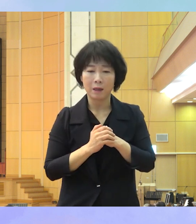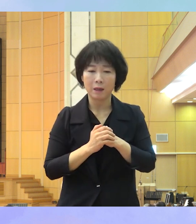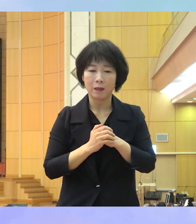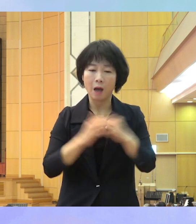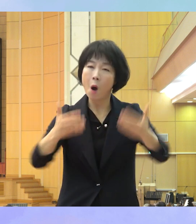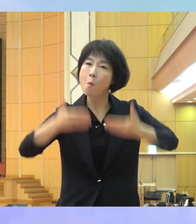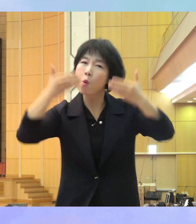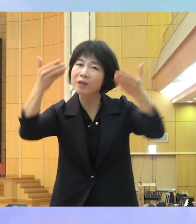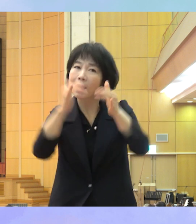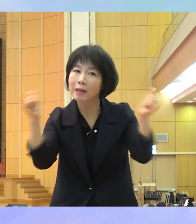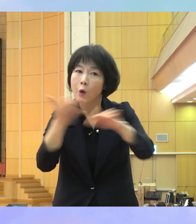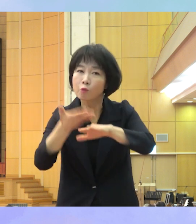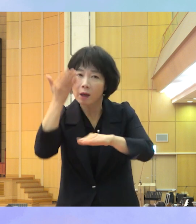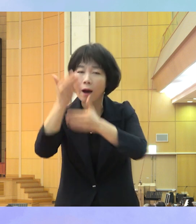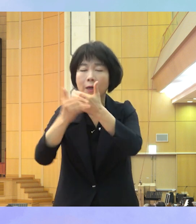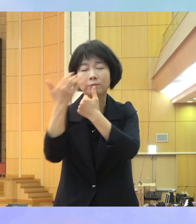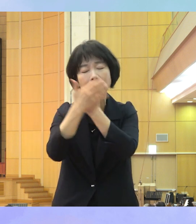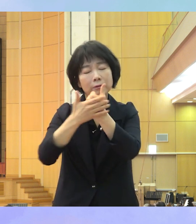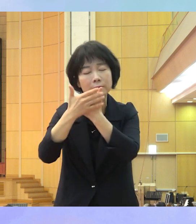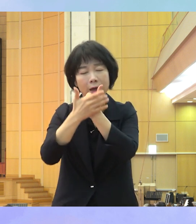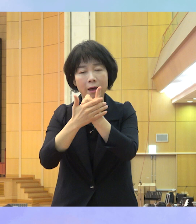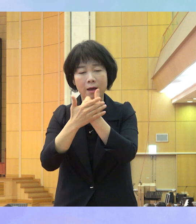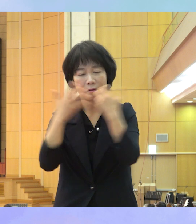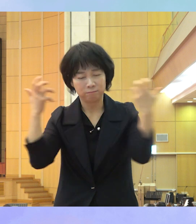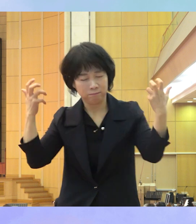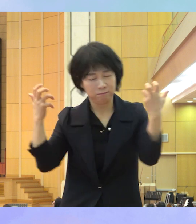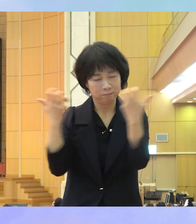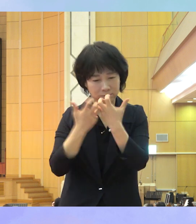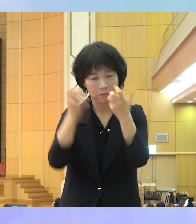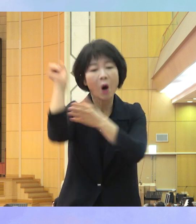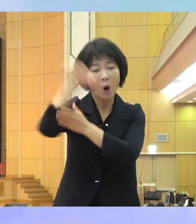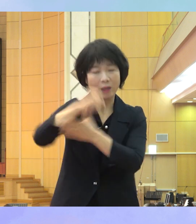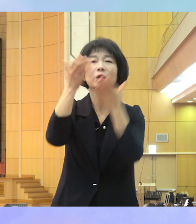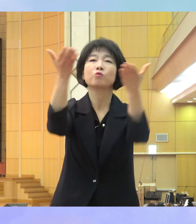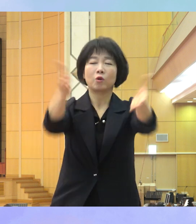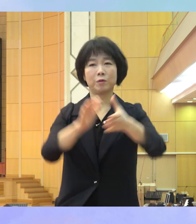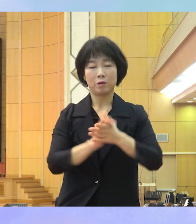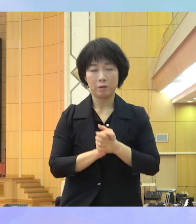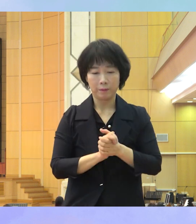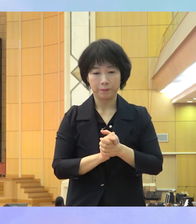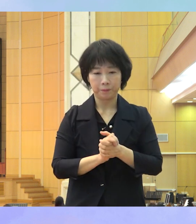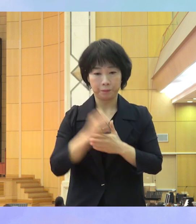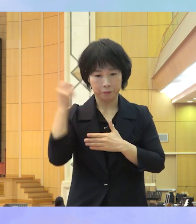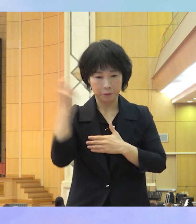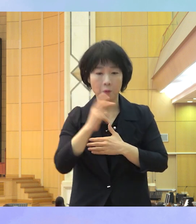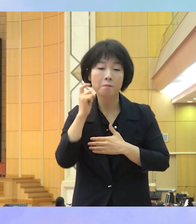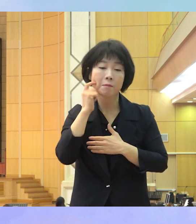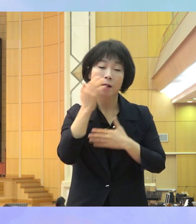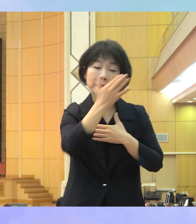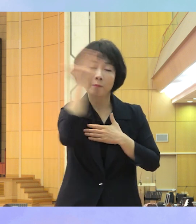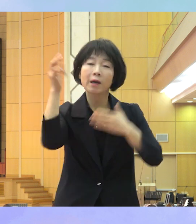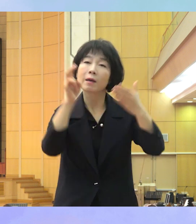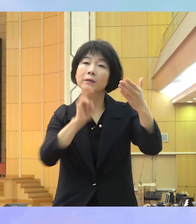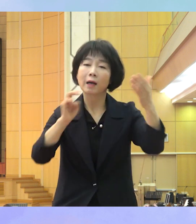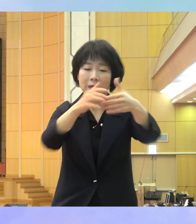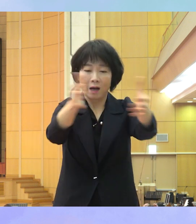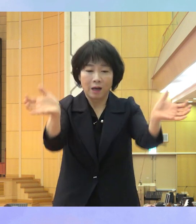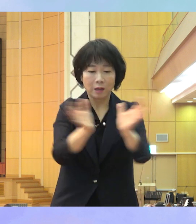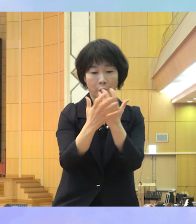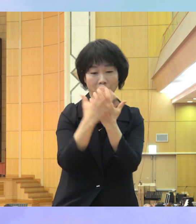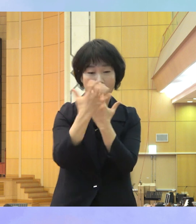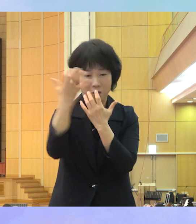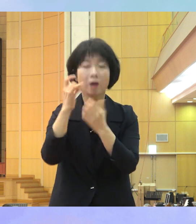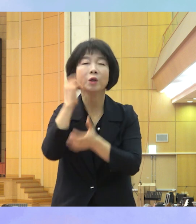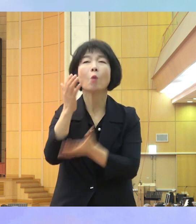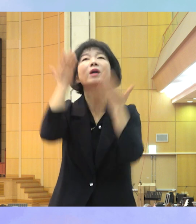그 범사 위에도 주의 은총과 은혜가 넘치게 하여 주시옵소서. 또한 아름다운 찬양으로 주님 앞에 영광 돌릴